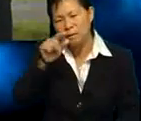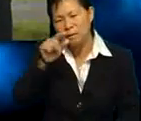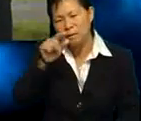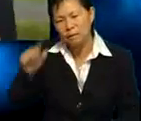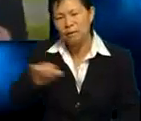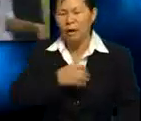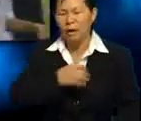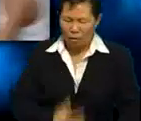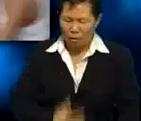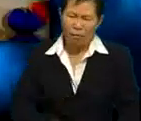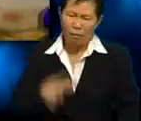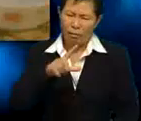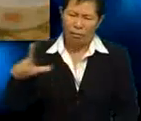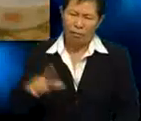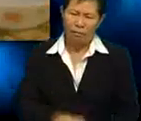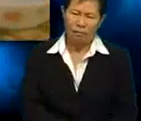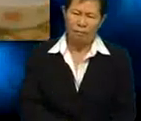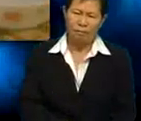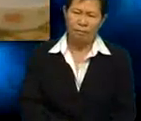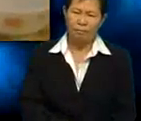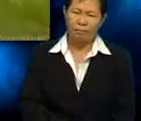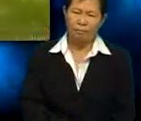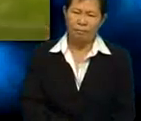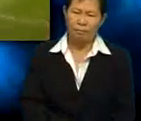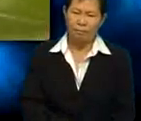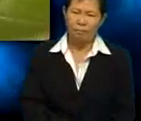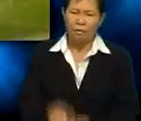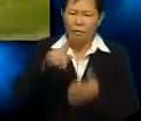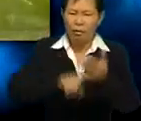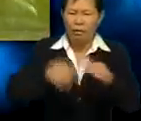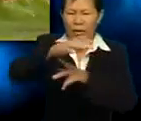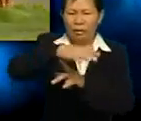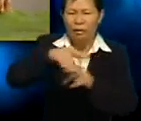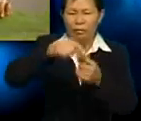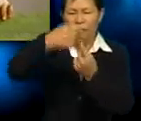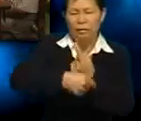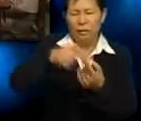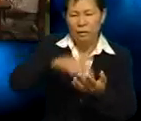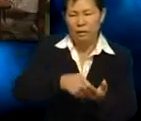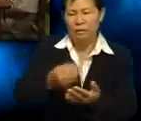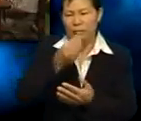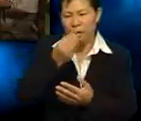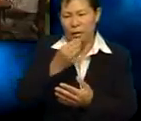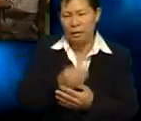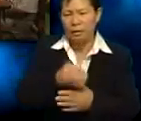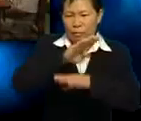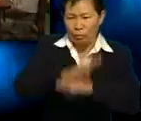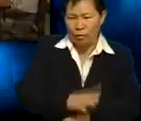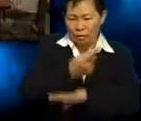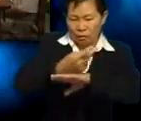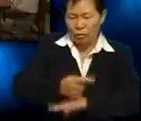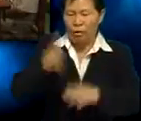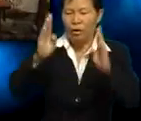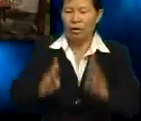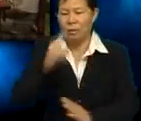saya laparlah. Tak. Eh, buat apa dengan langsung ni? Makanan sudah biasa adalah budaya dan tradisi